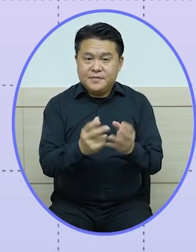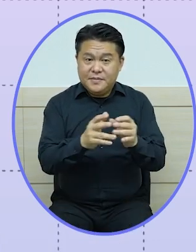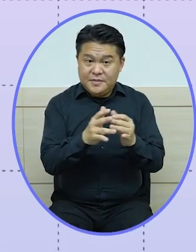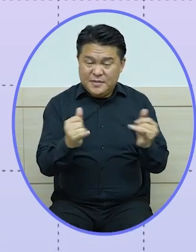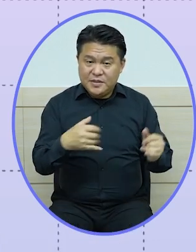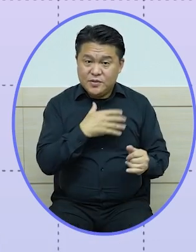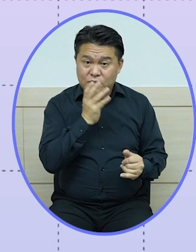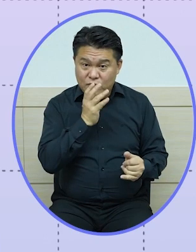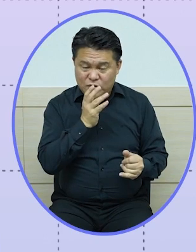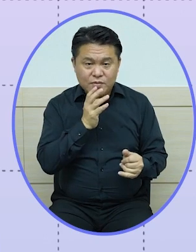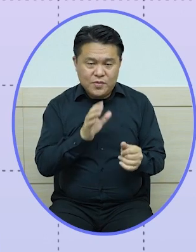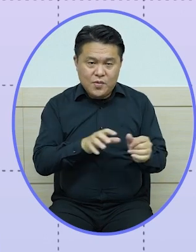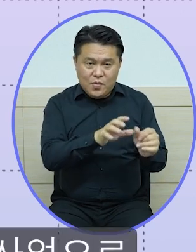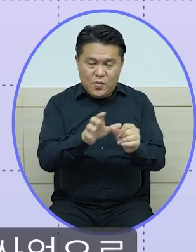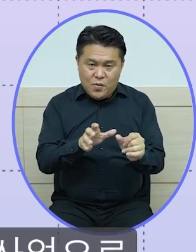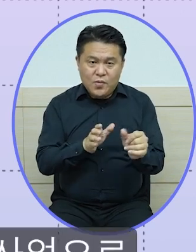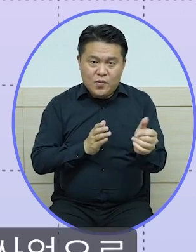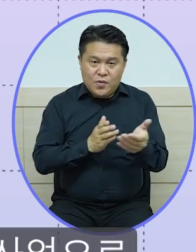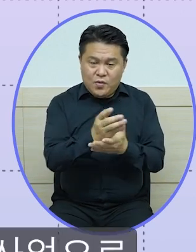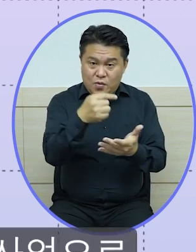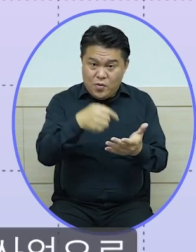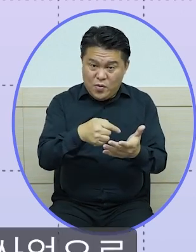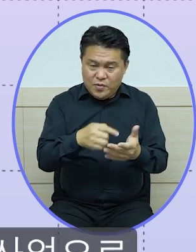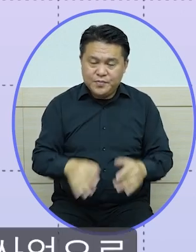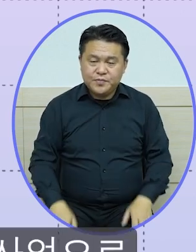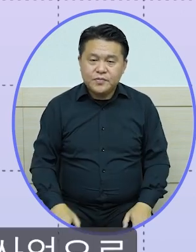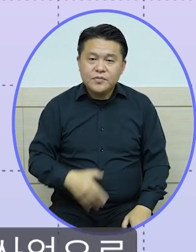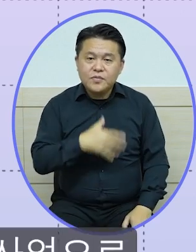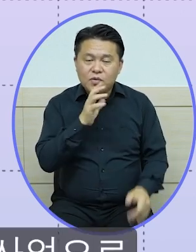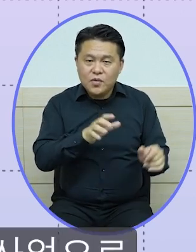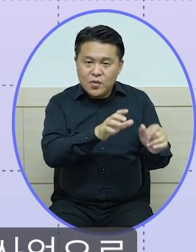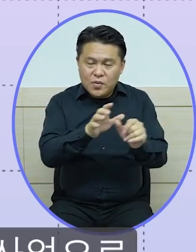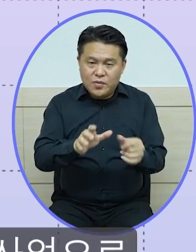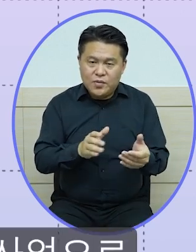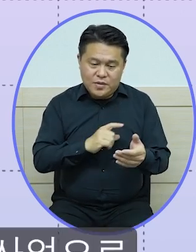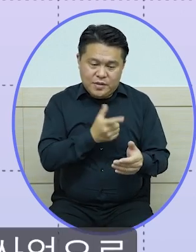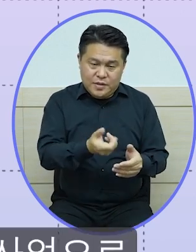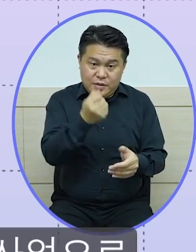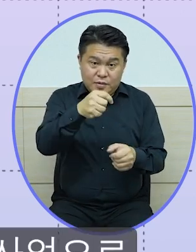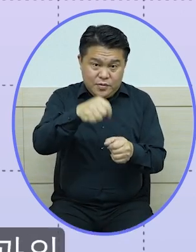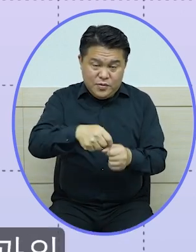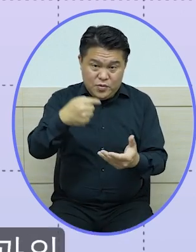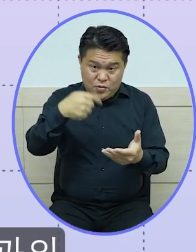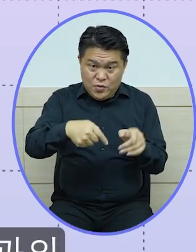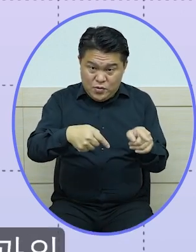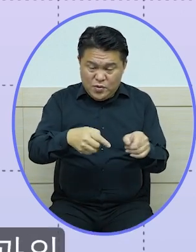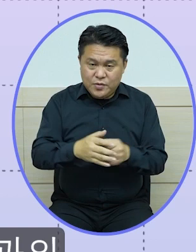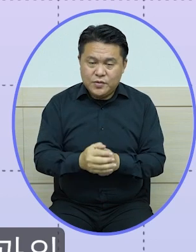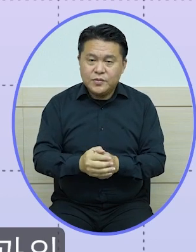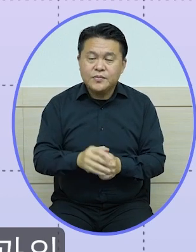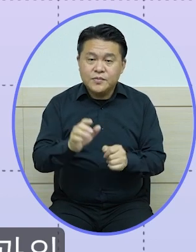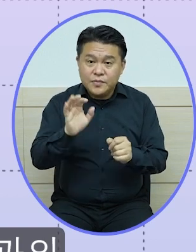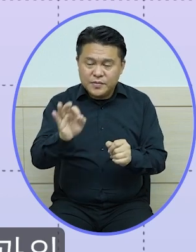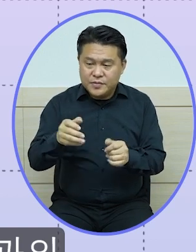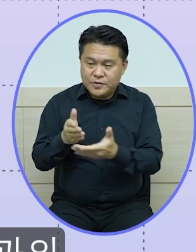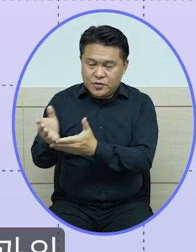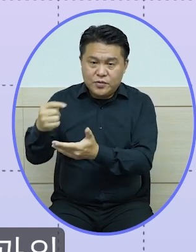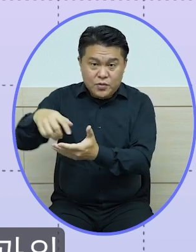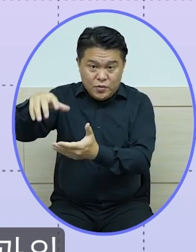발달장애 요양보호사 전문교육과정은 요양보호사 자격 취득을 위한 교육과정을 운영한 사업으로 요양보호사